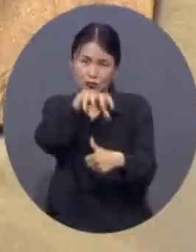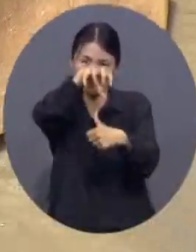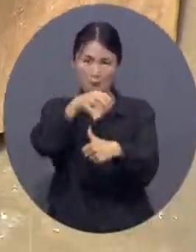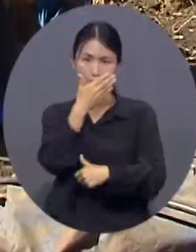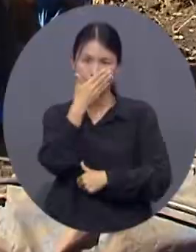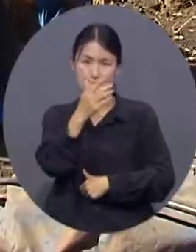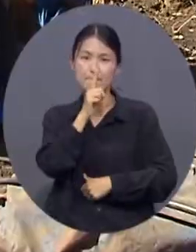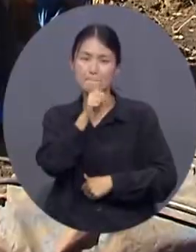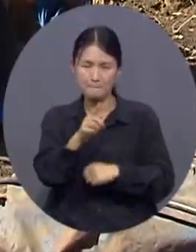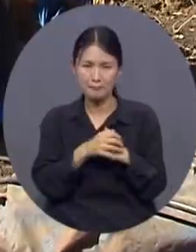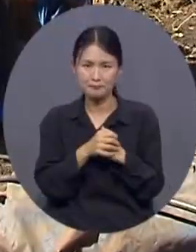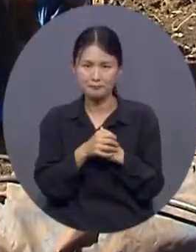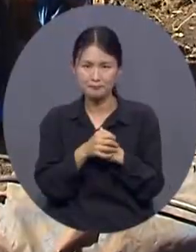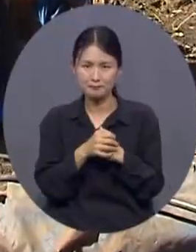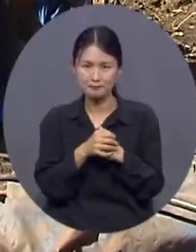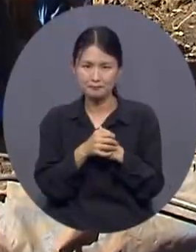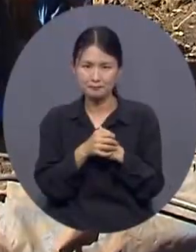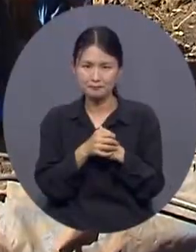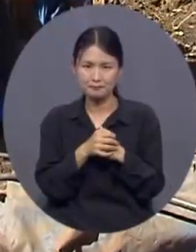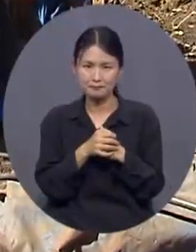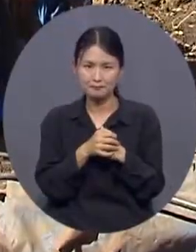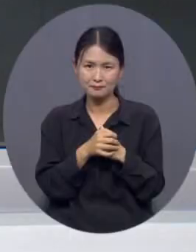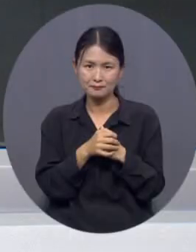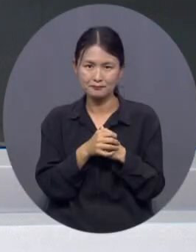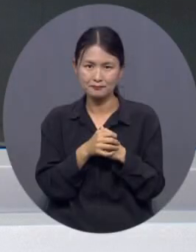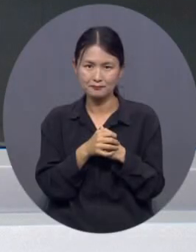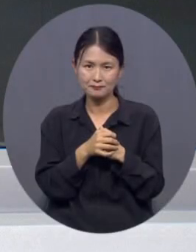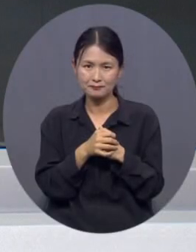대상이라고 밝혔습니다.